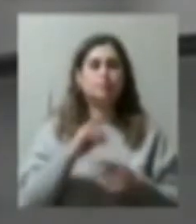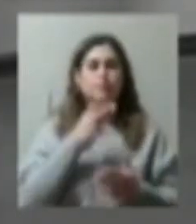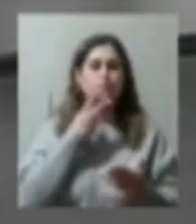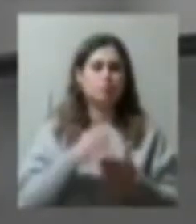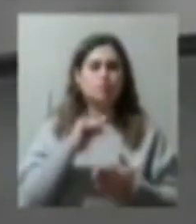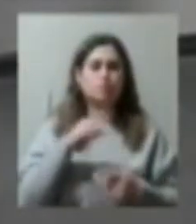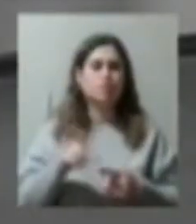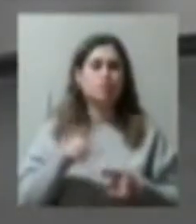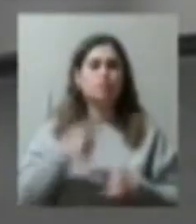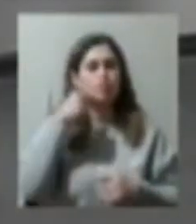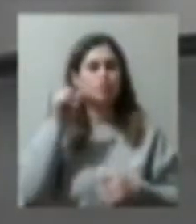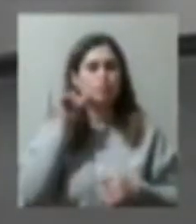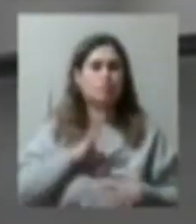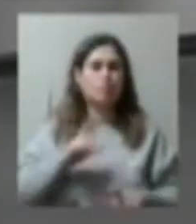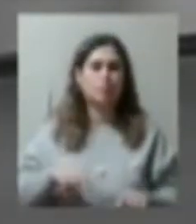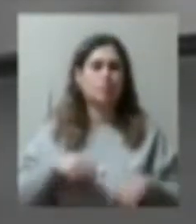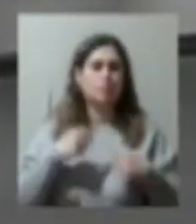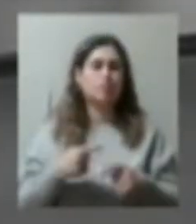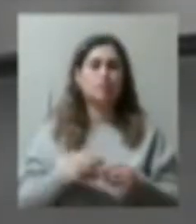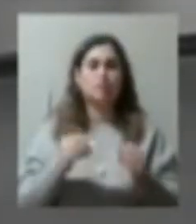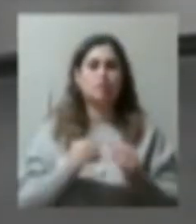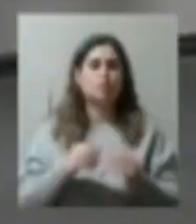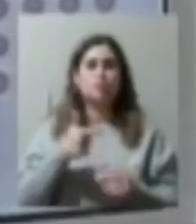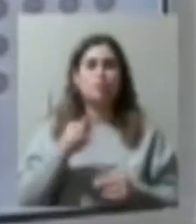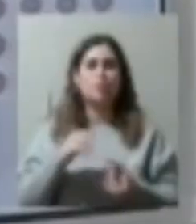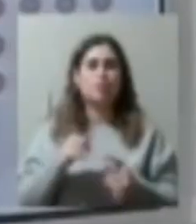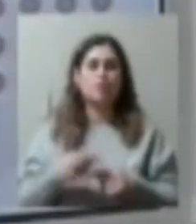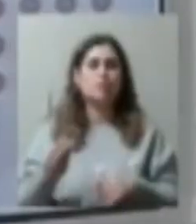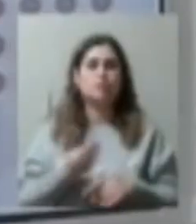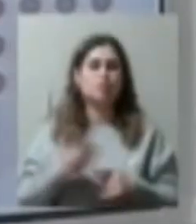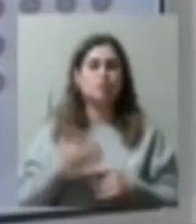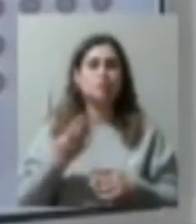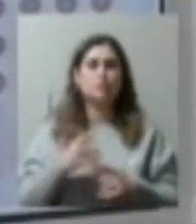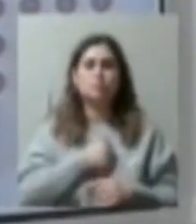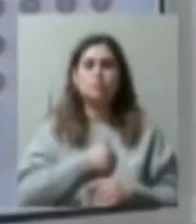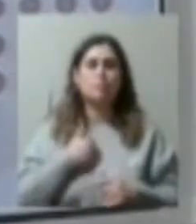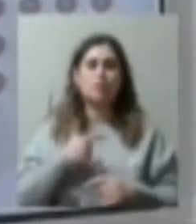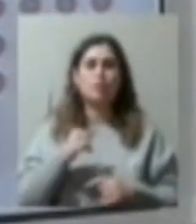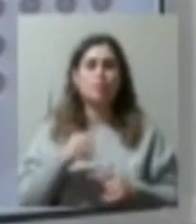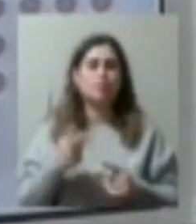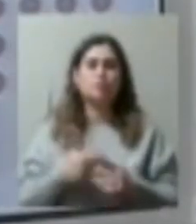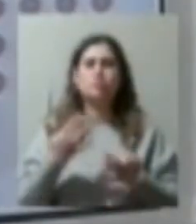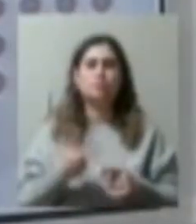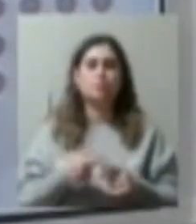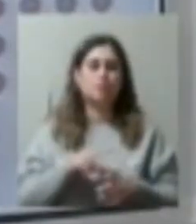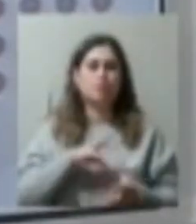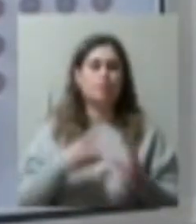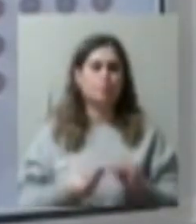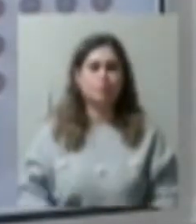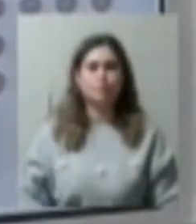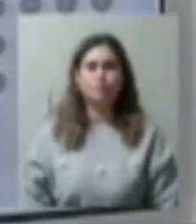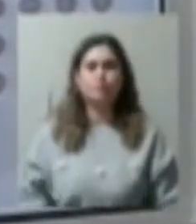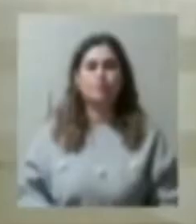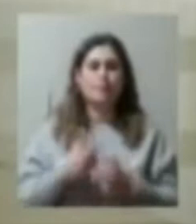що вчора було передано 10 громадам, да, землі, яким саме громадам і скільки цих земель? Вчора